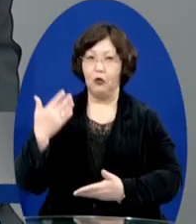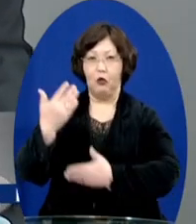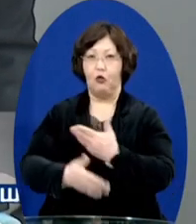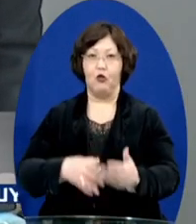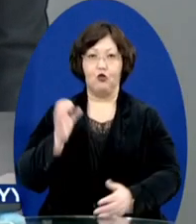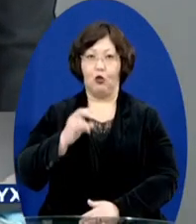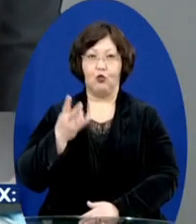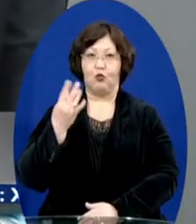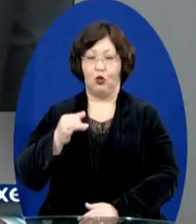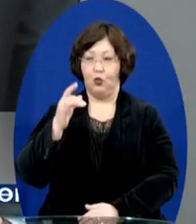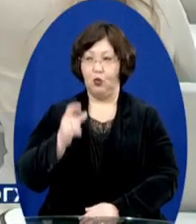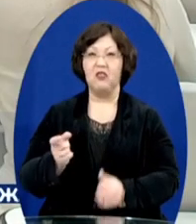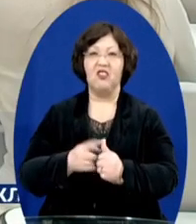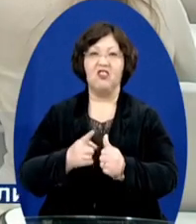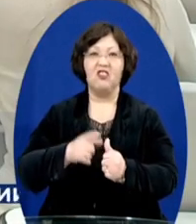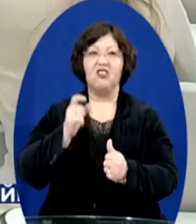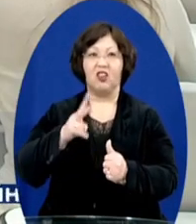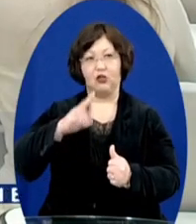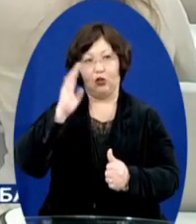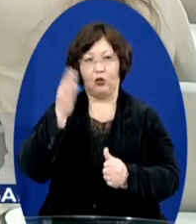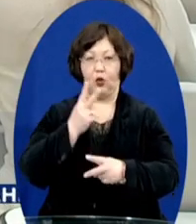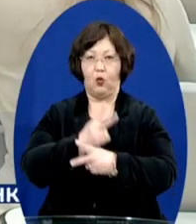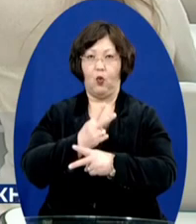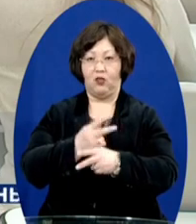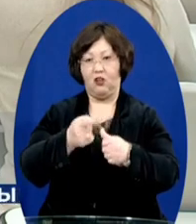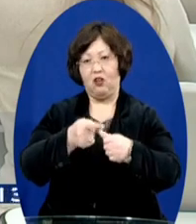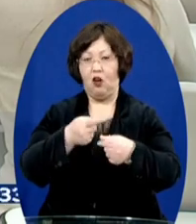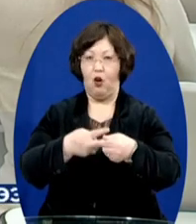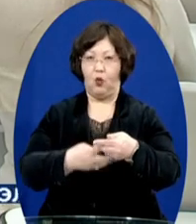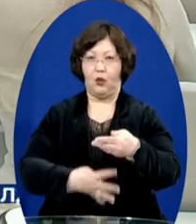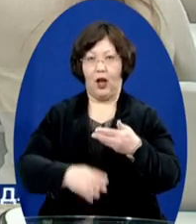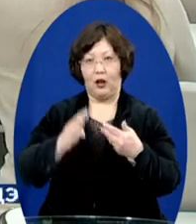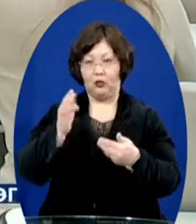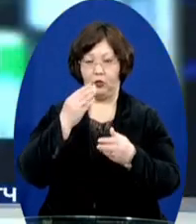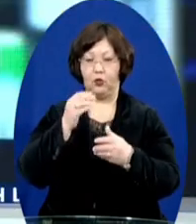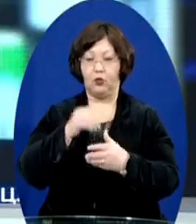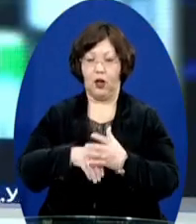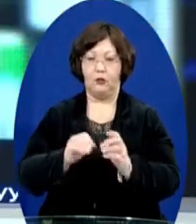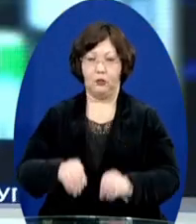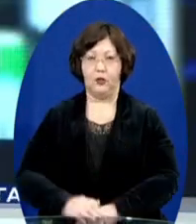өгөх ёсгүй этгээдийг хүнд тодорхой тусгахаар болжээ. Мөн цэцэг улсын хөдөлгөөний